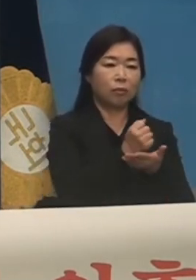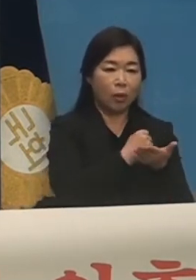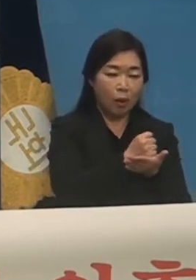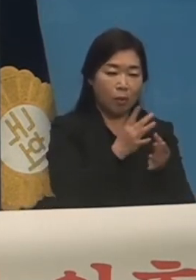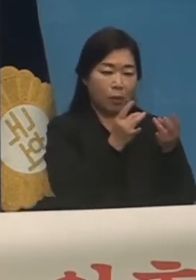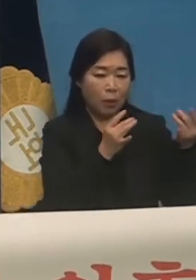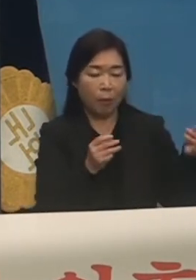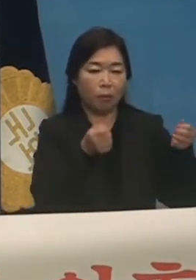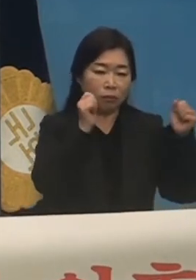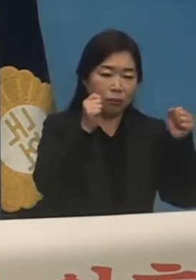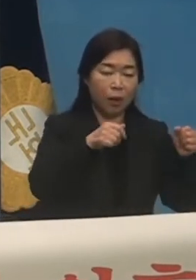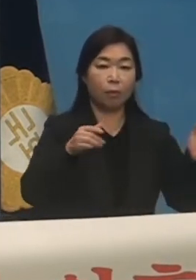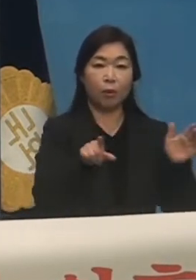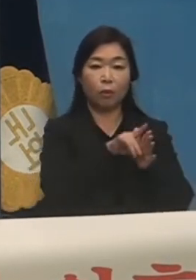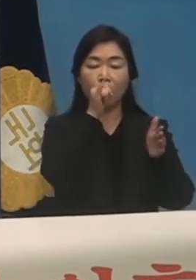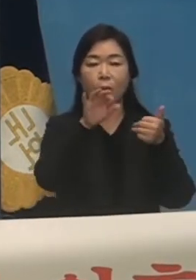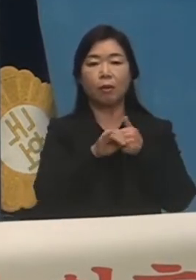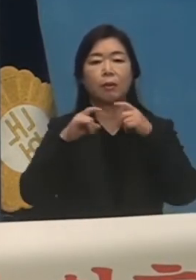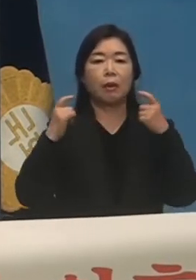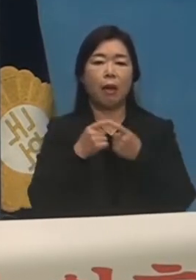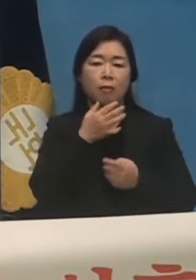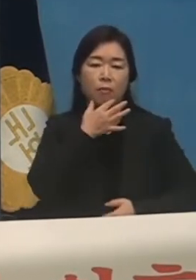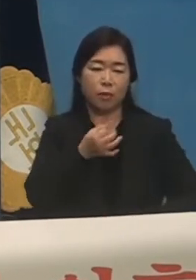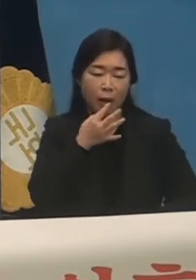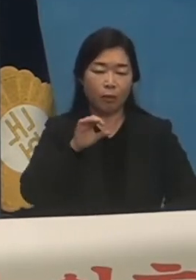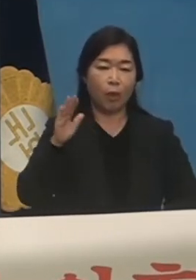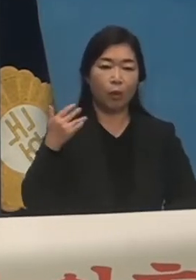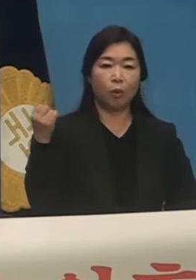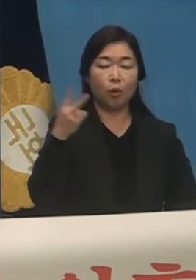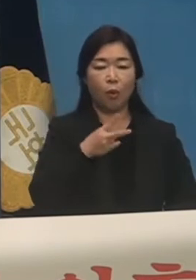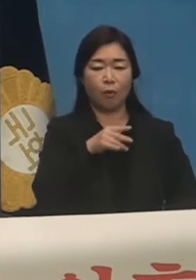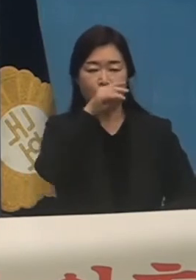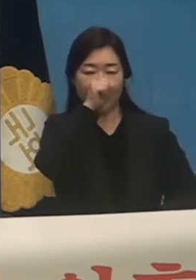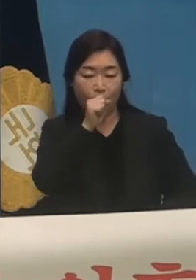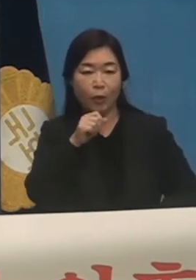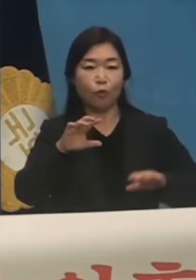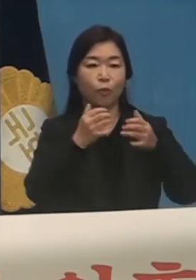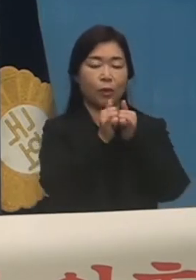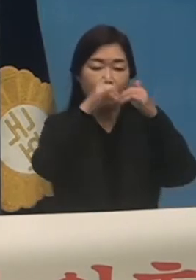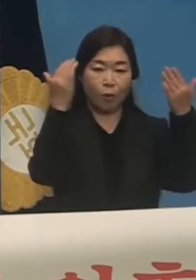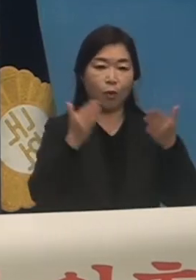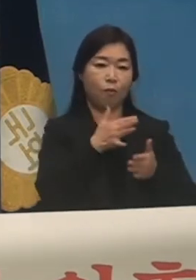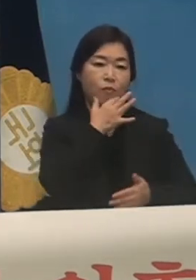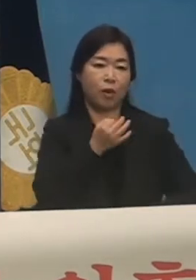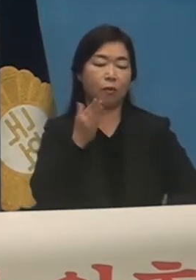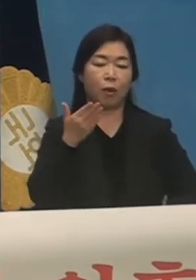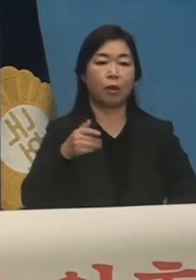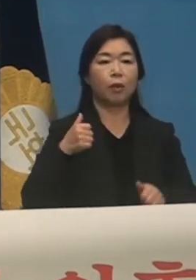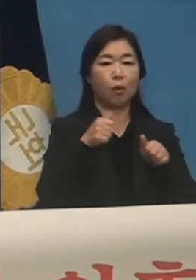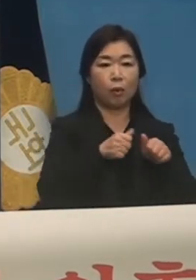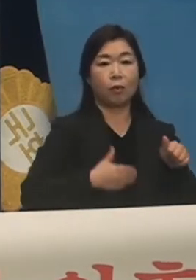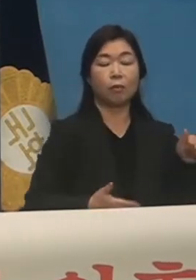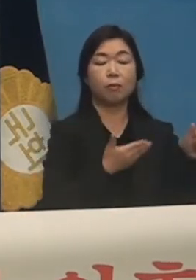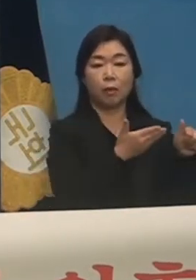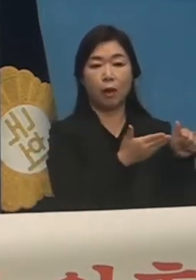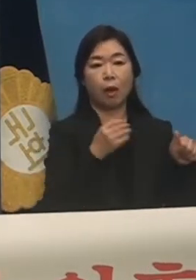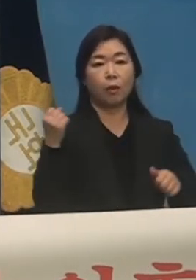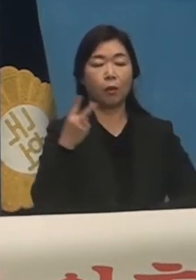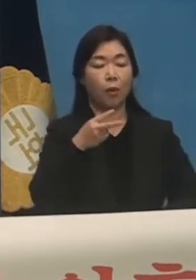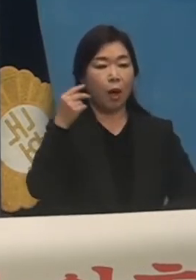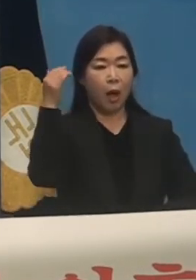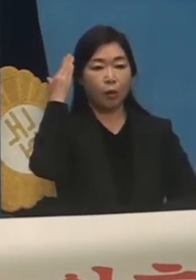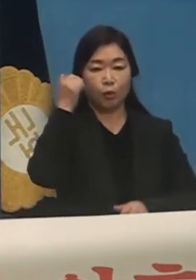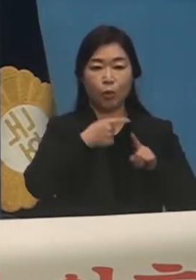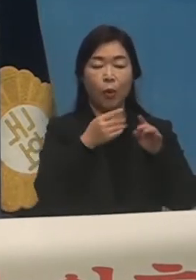믿고 있다면 이는 개인의 불행을 넘어 선량한 국민 전체의 불행임을 경고하는 바이다. 동시에